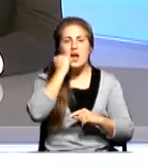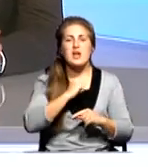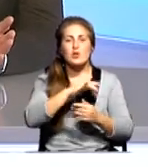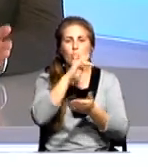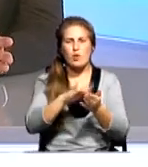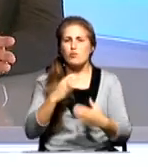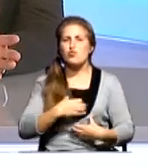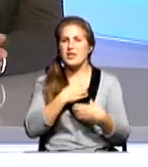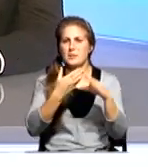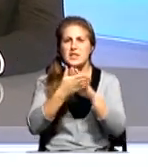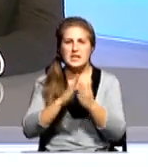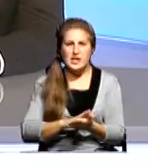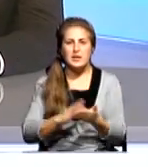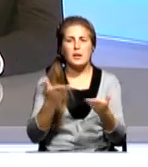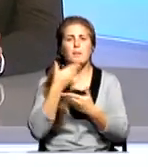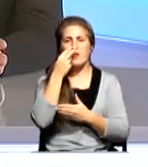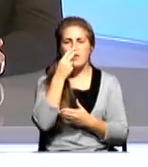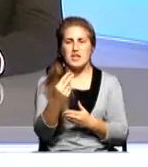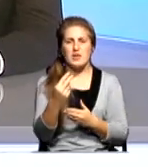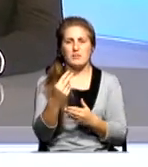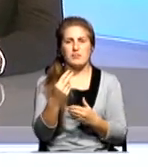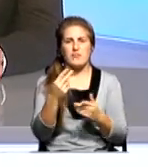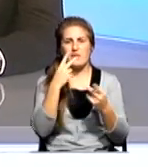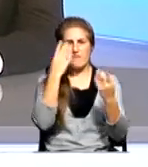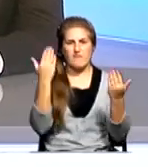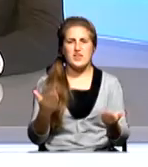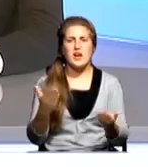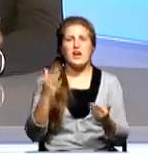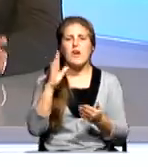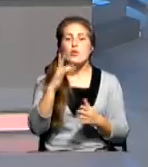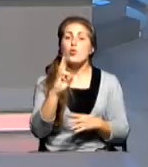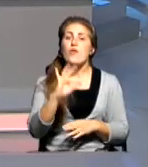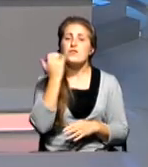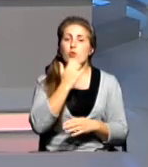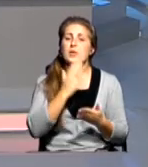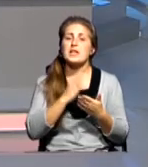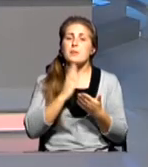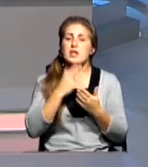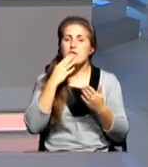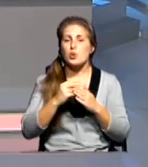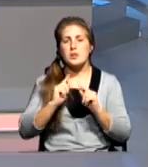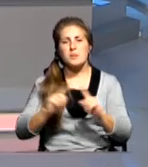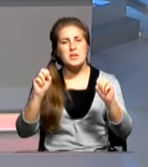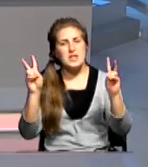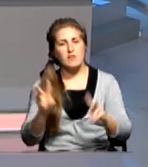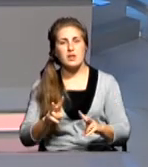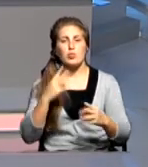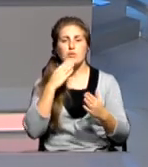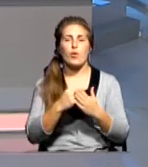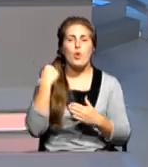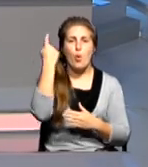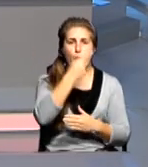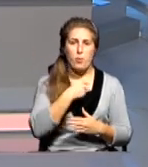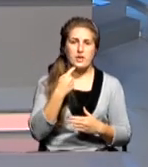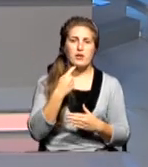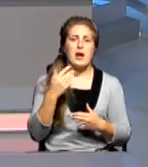состоянии мы видим неприглядный вид хотя симферополь имеет свою специфику dos вы свой облик и